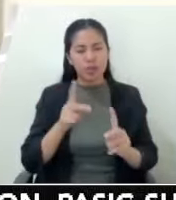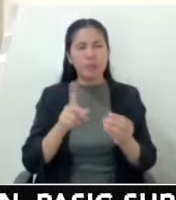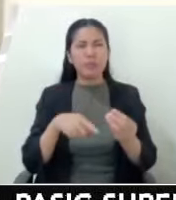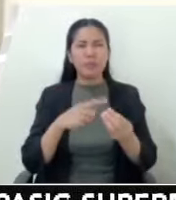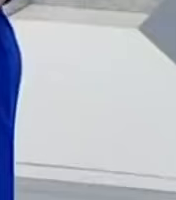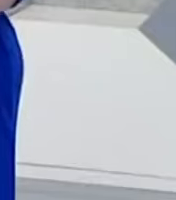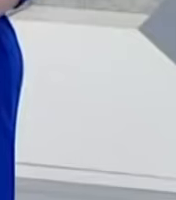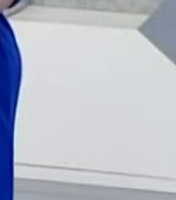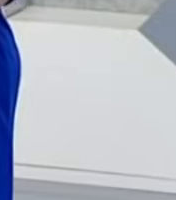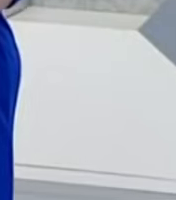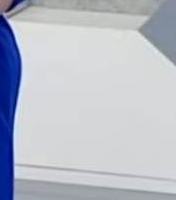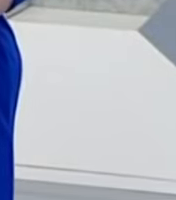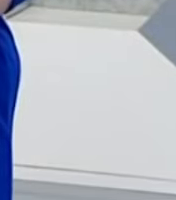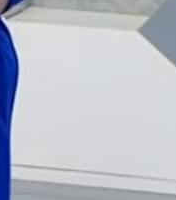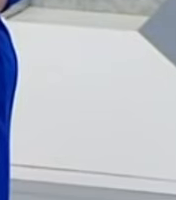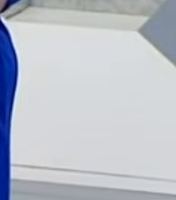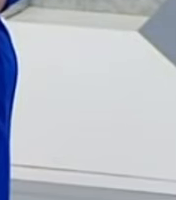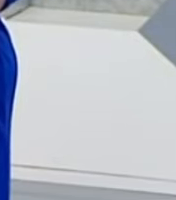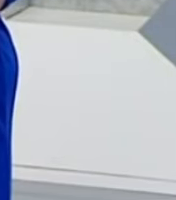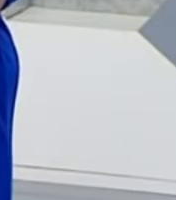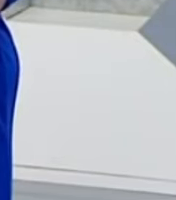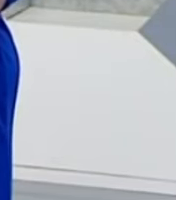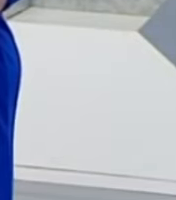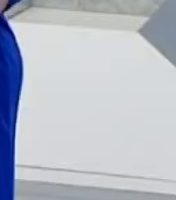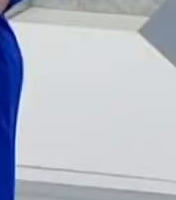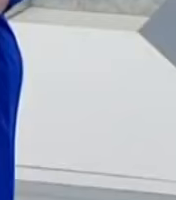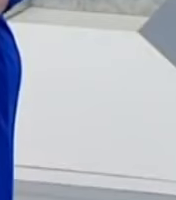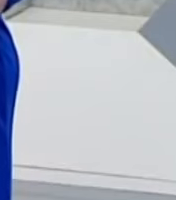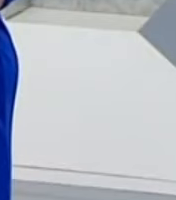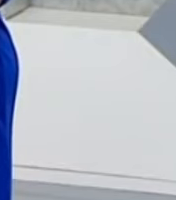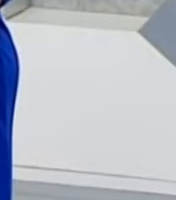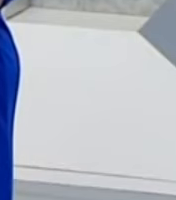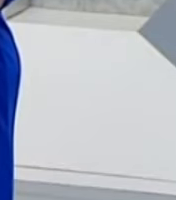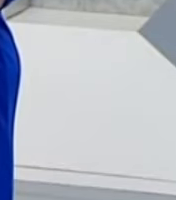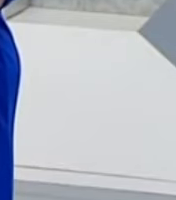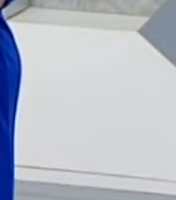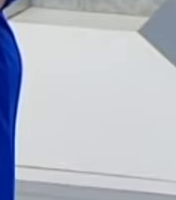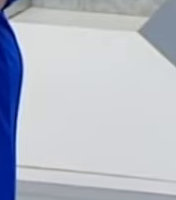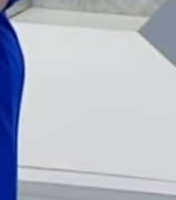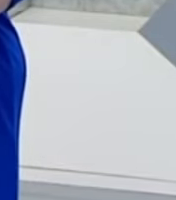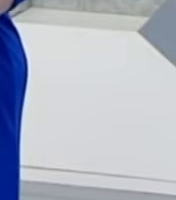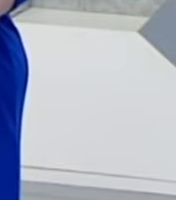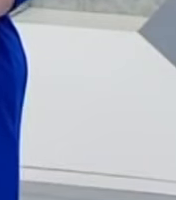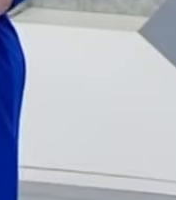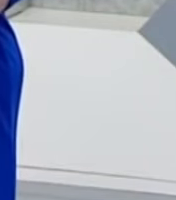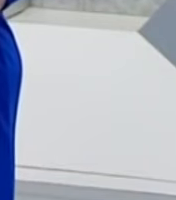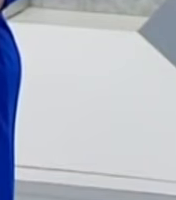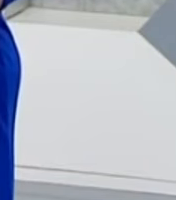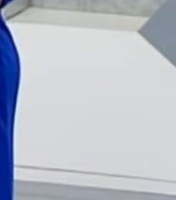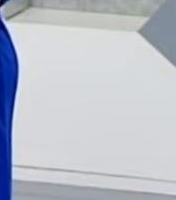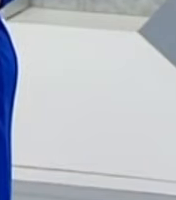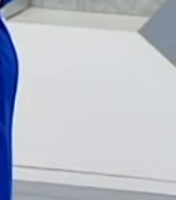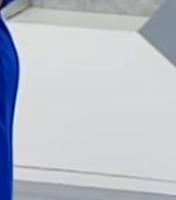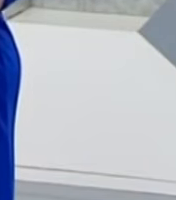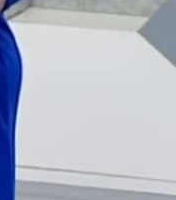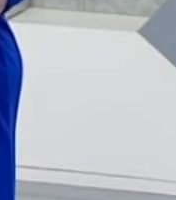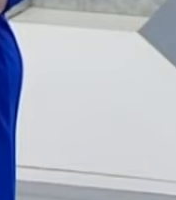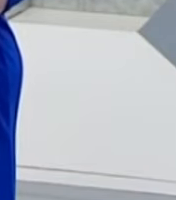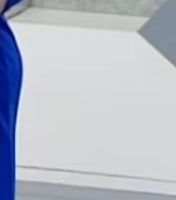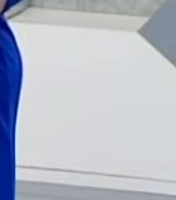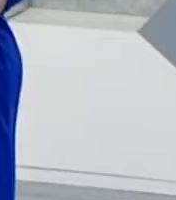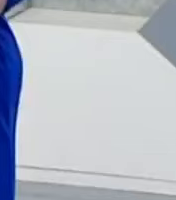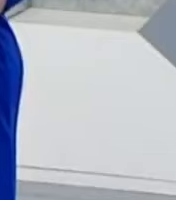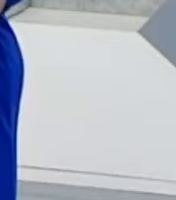force. Kapuso, para sa mga maiinit na balita, mag-subscribe sa GMA Integrated News sa YouTube. Sa mga kapuso